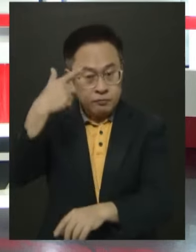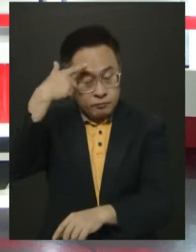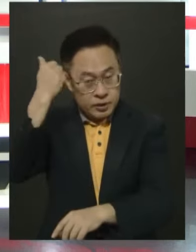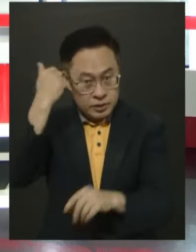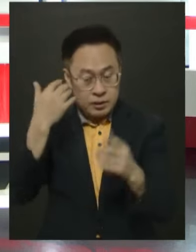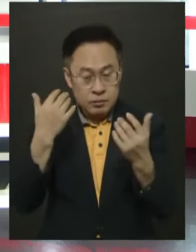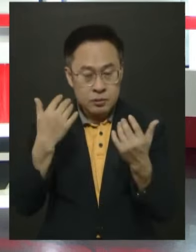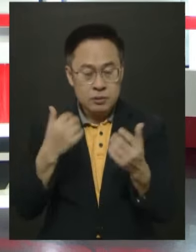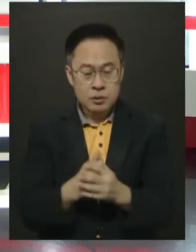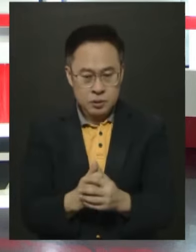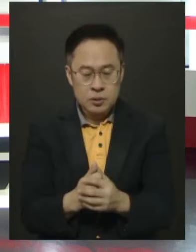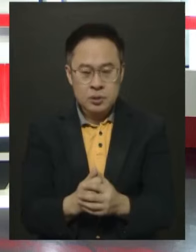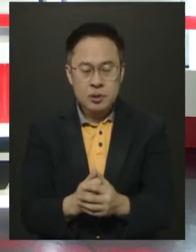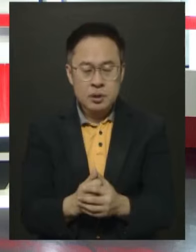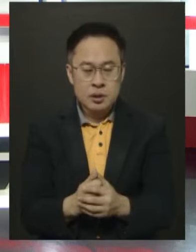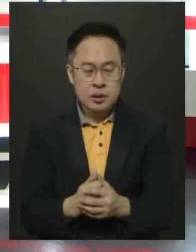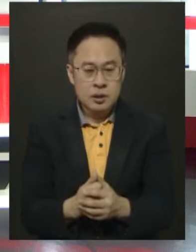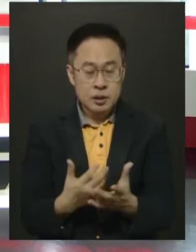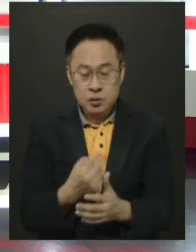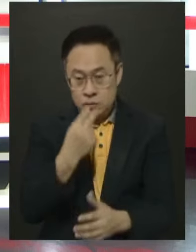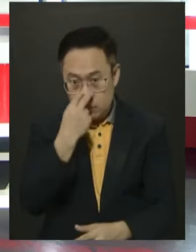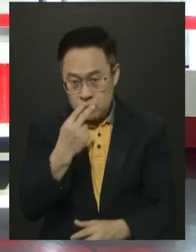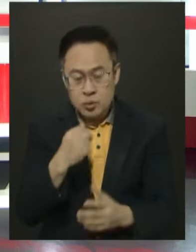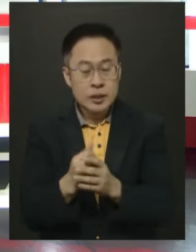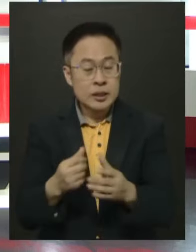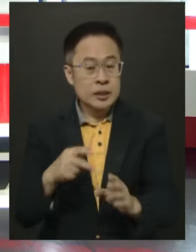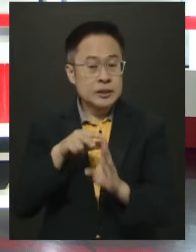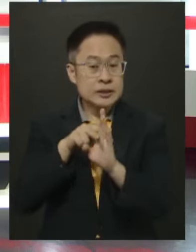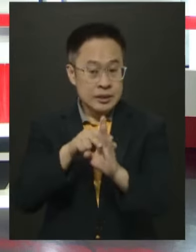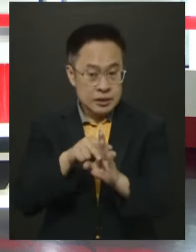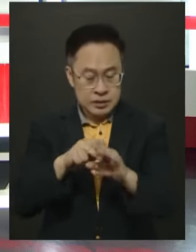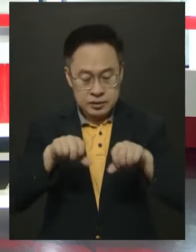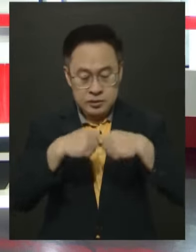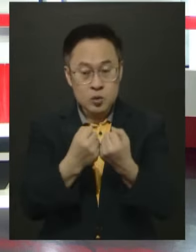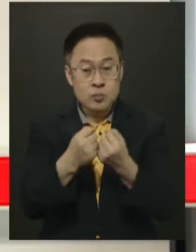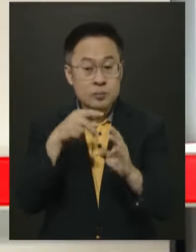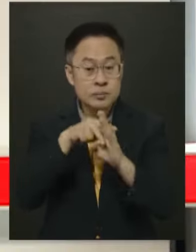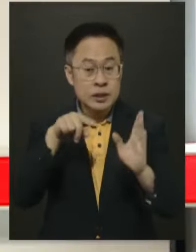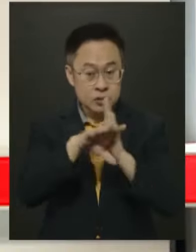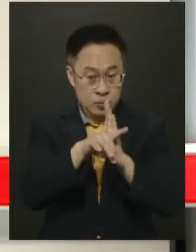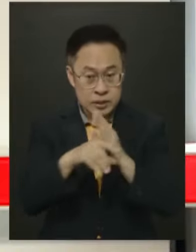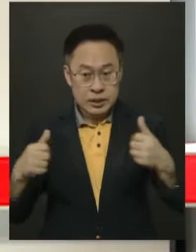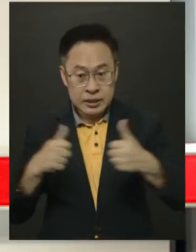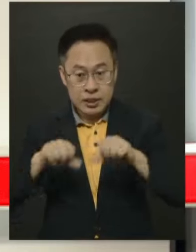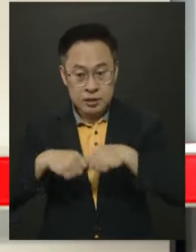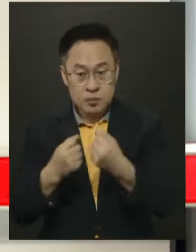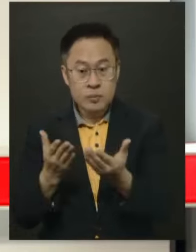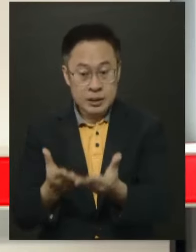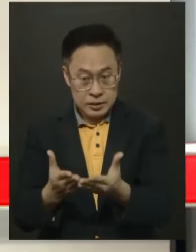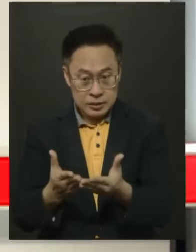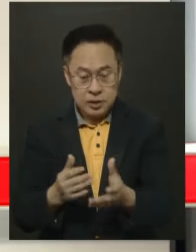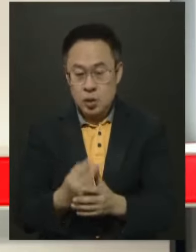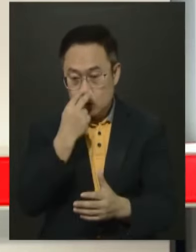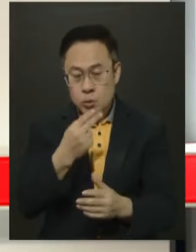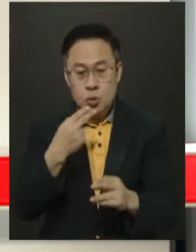และคู่นัดเปิดสนามนะคะการท่าเรือ ASM เจอกับชลบุรีบลูเวฟนะคะหลายๆคนก็อยากจะรู้ว่าเจษฎา